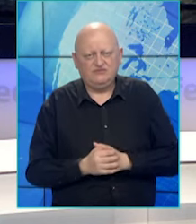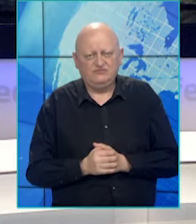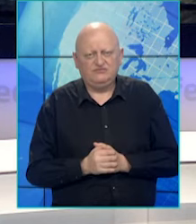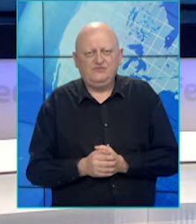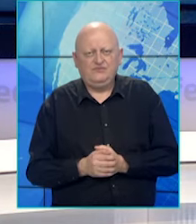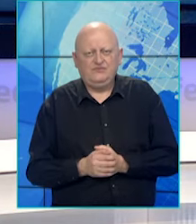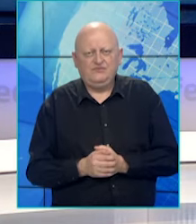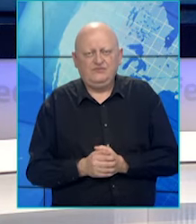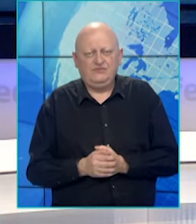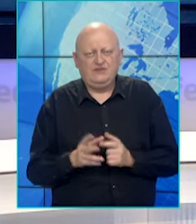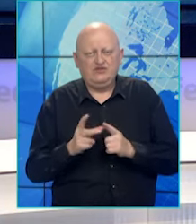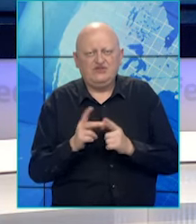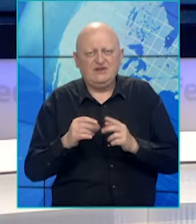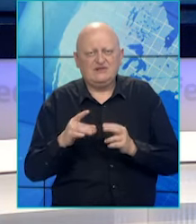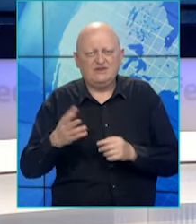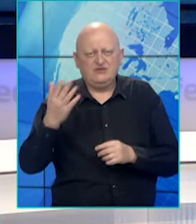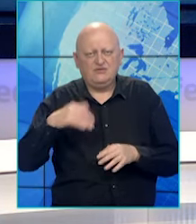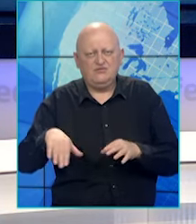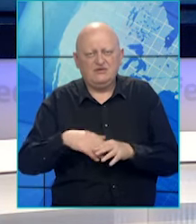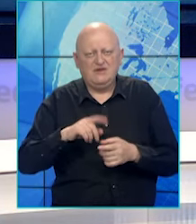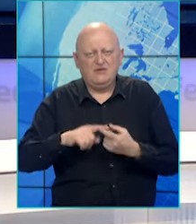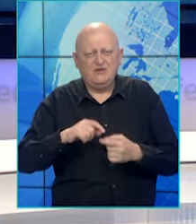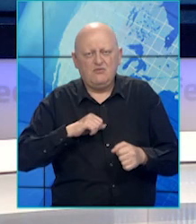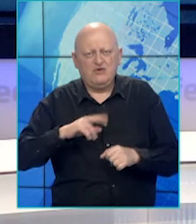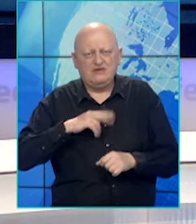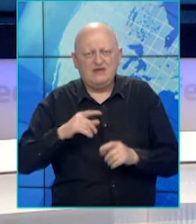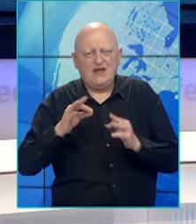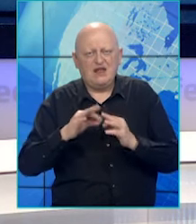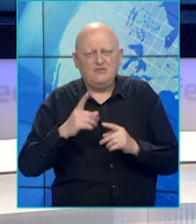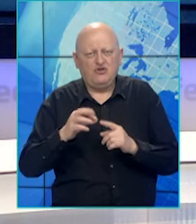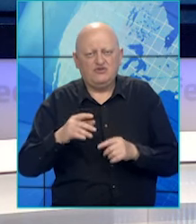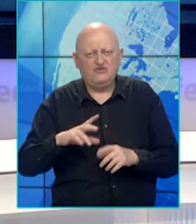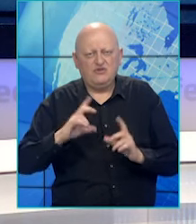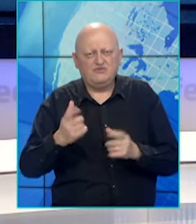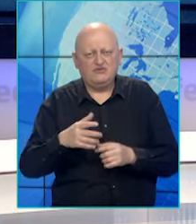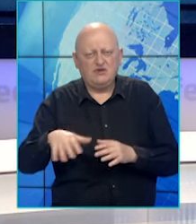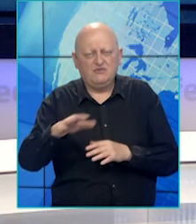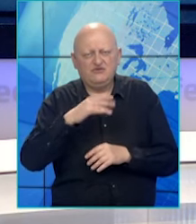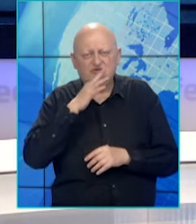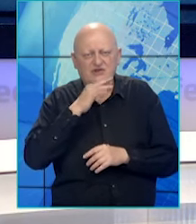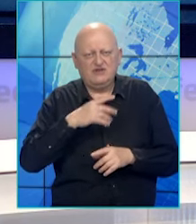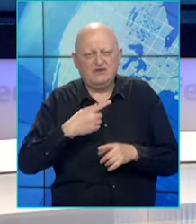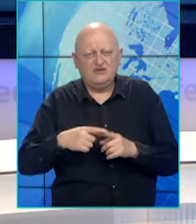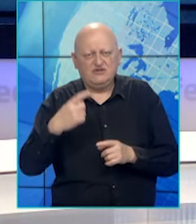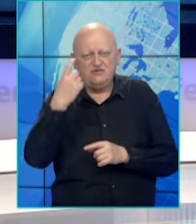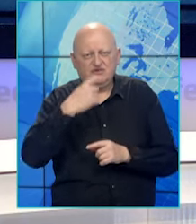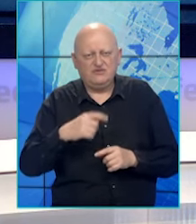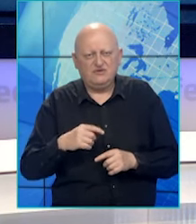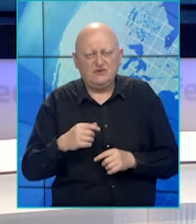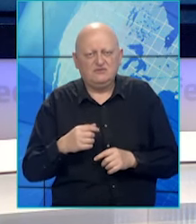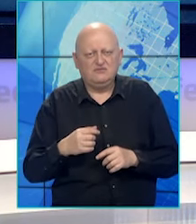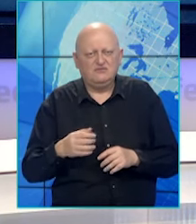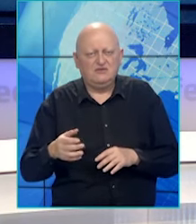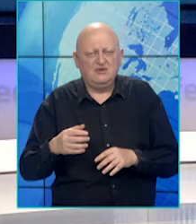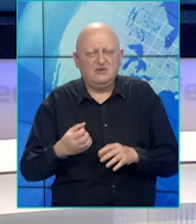ofanzivu. Dženis Kadrić, bivši uposlenik Federalne uprave policije i Alem Hodović uhapšeni su na području Sarajeva zbog sumnje